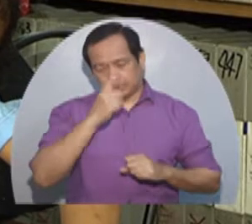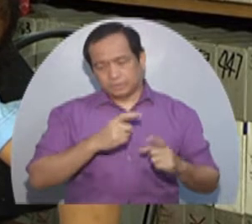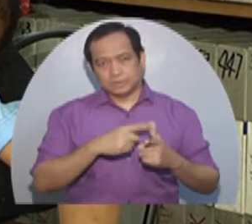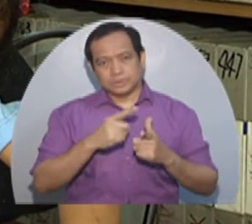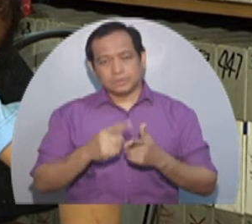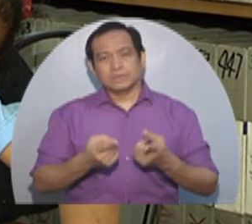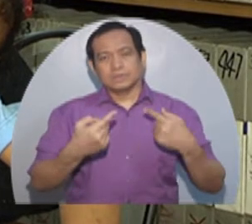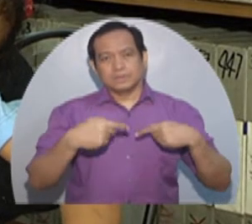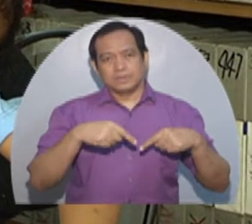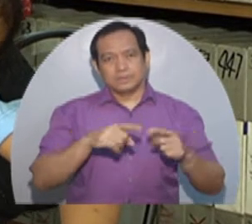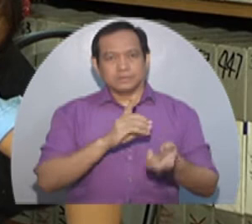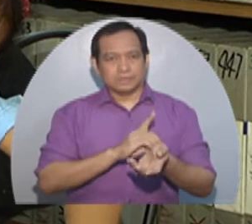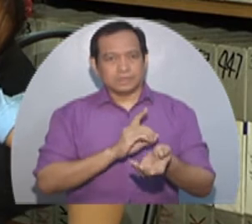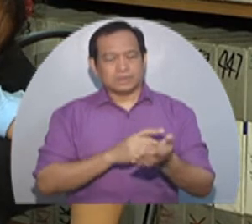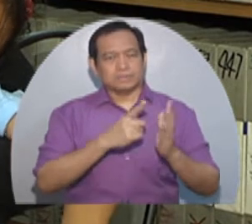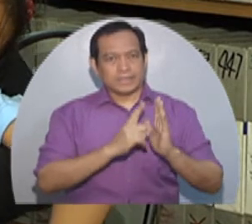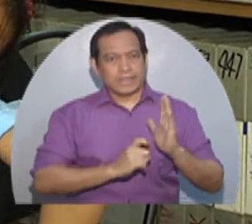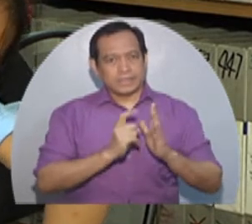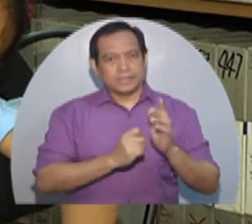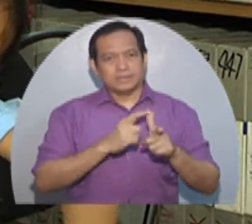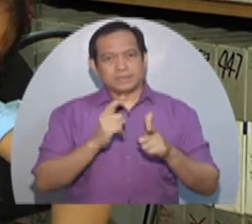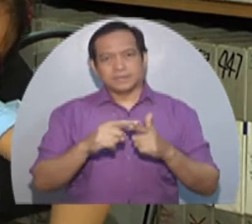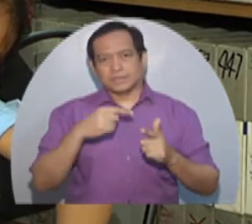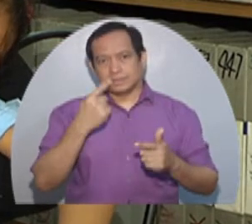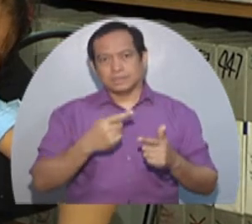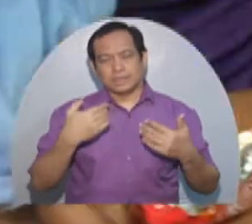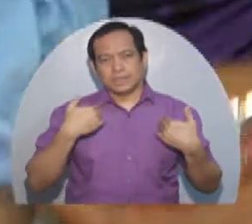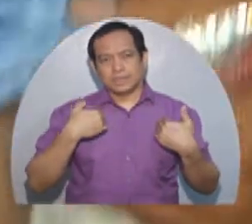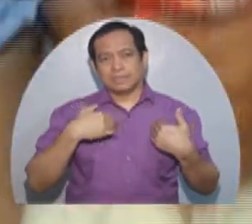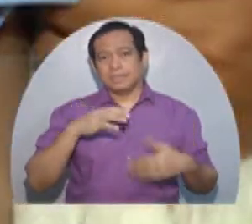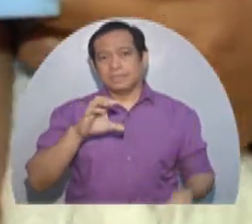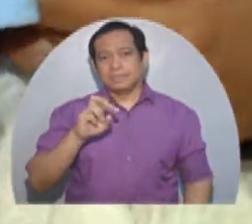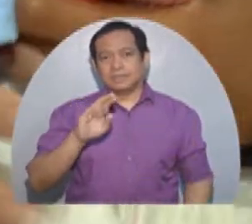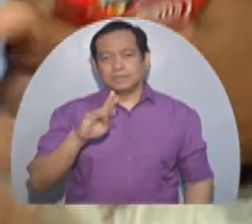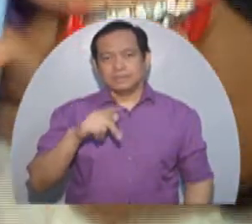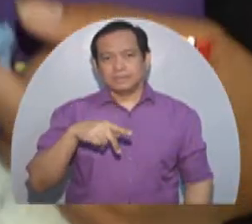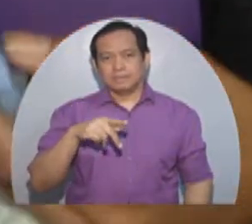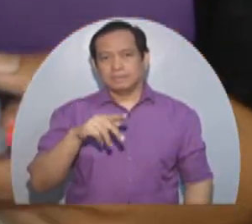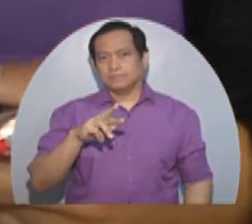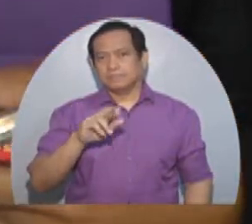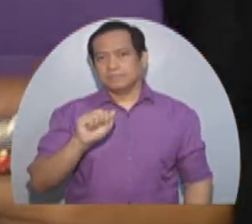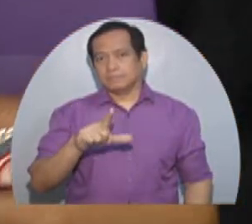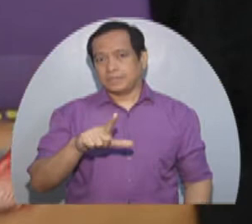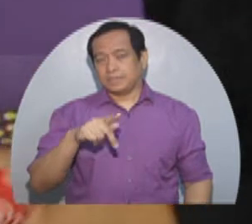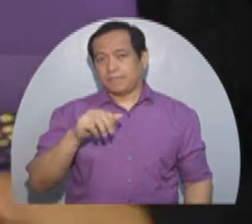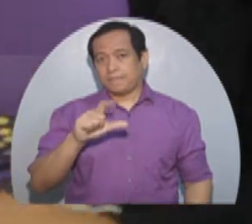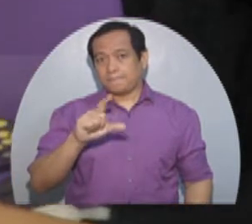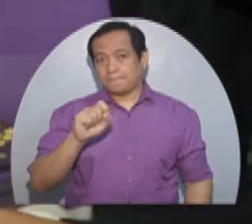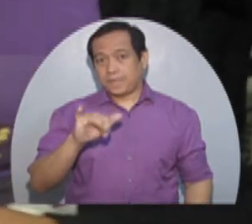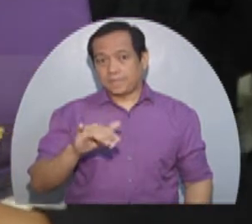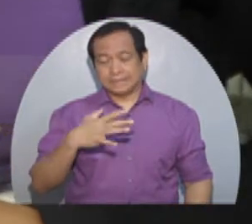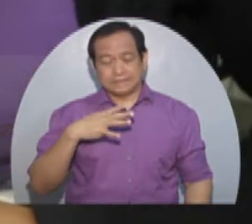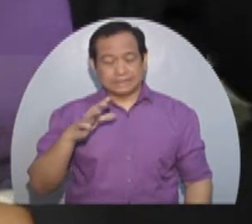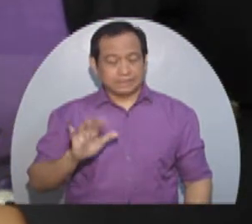tapos pina-check up po namin siya sa doktor. Ang sabi po sa amin ni may cerebral palsy po yung anak ko. Para po maibsan